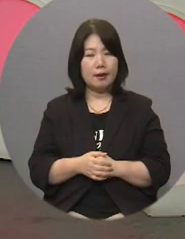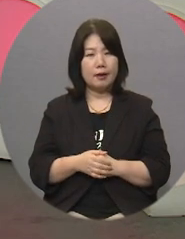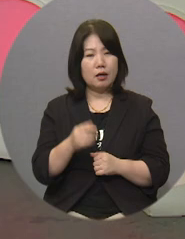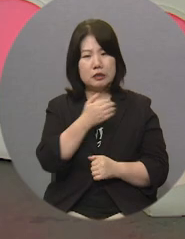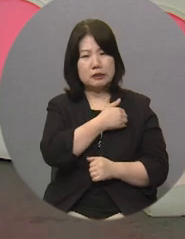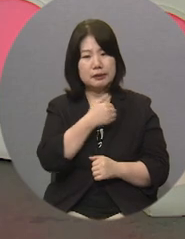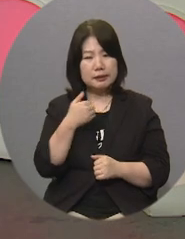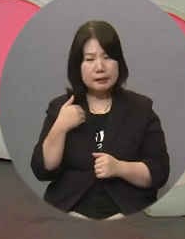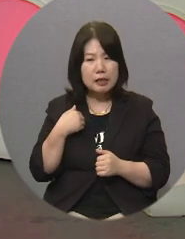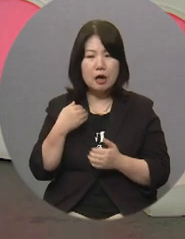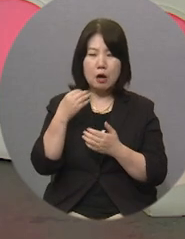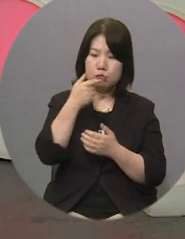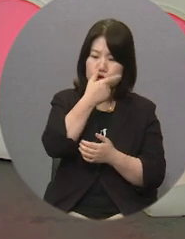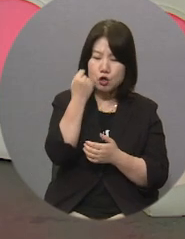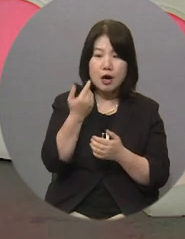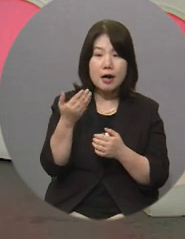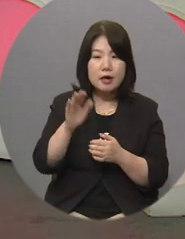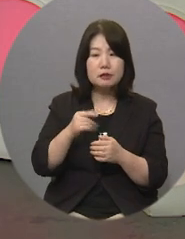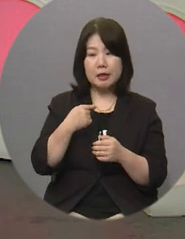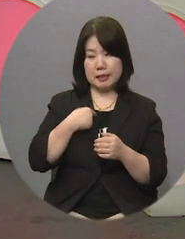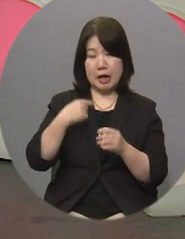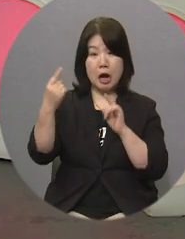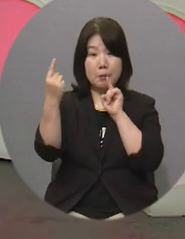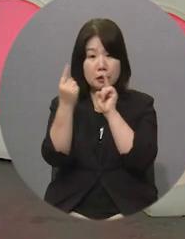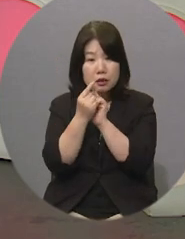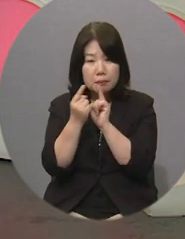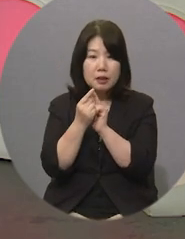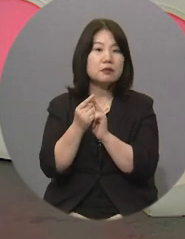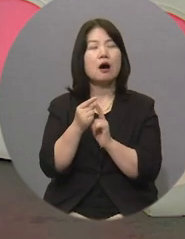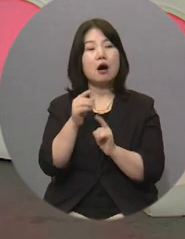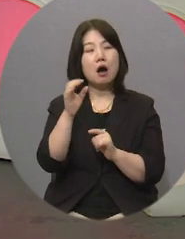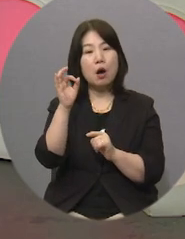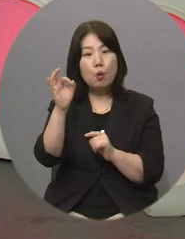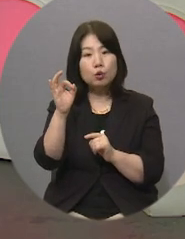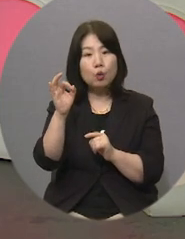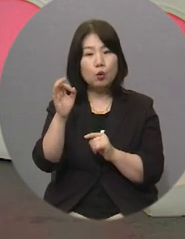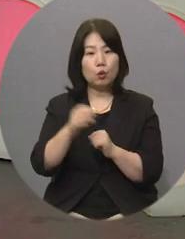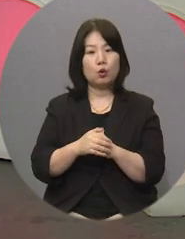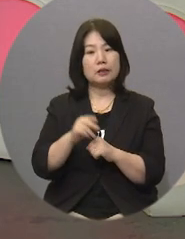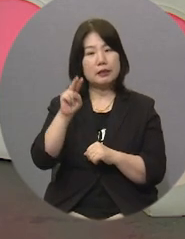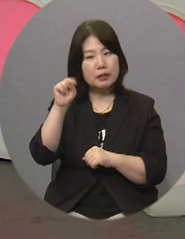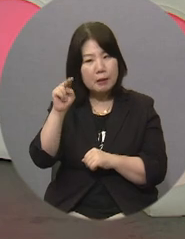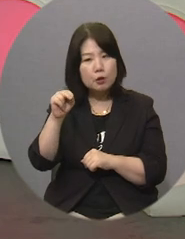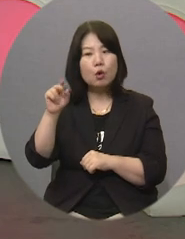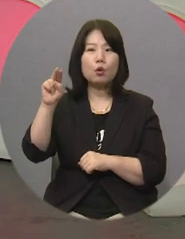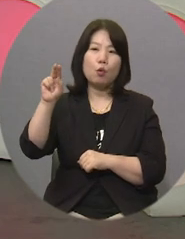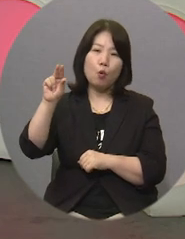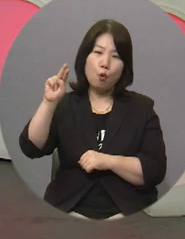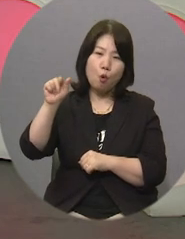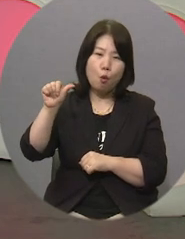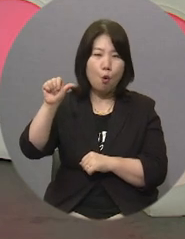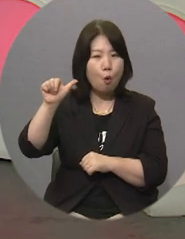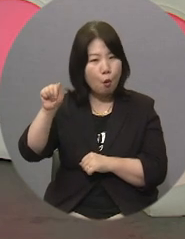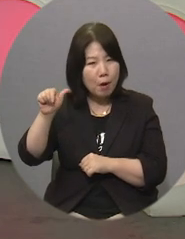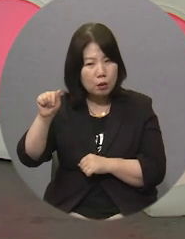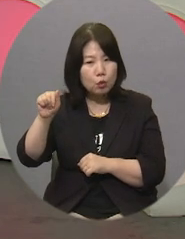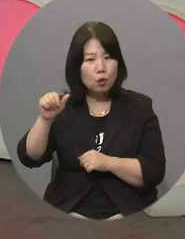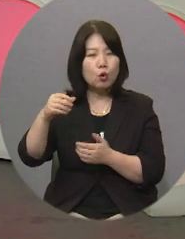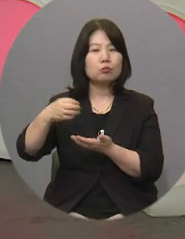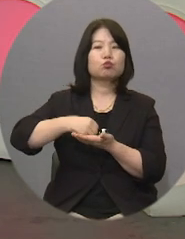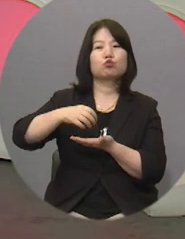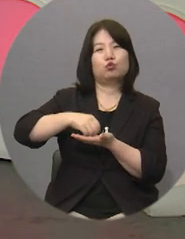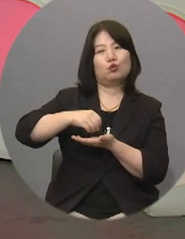이모는 넉넉하지 않는 형편에도 저를 볼 때마다 2만 원, 5만 원 그렇게